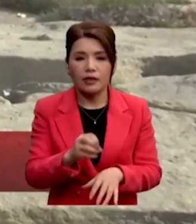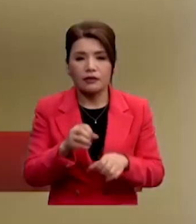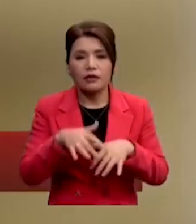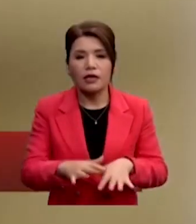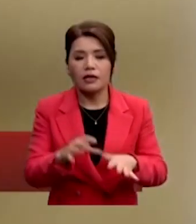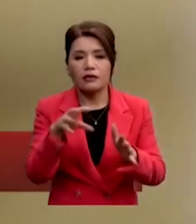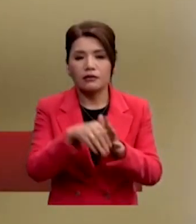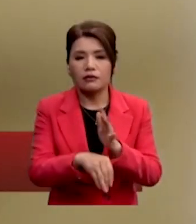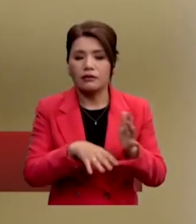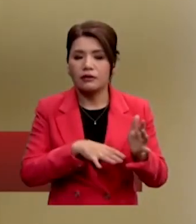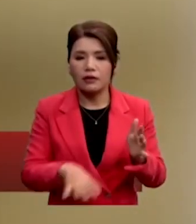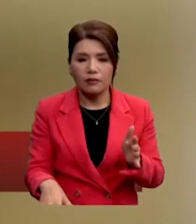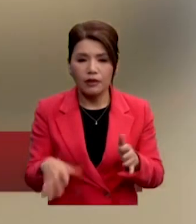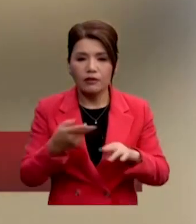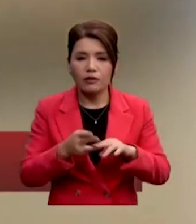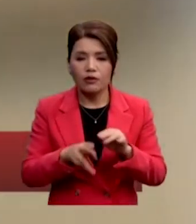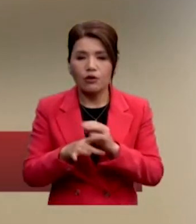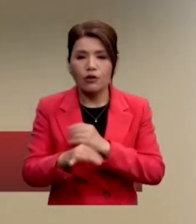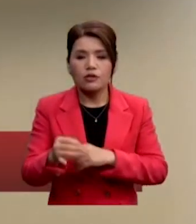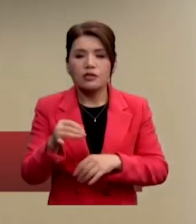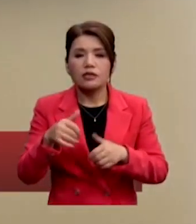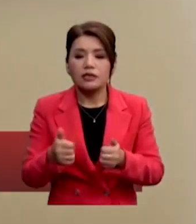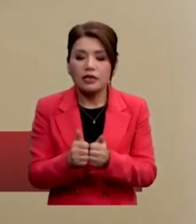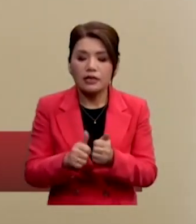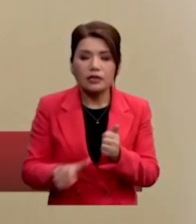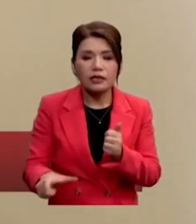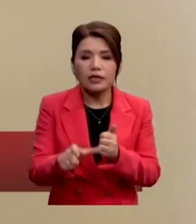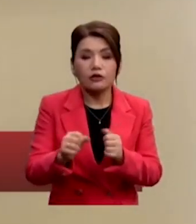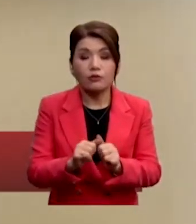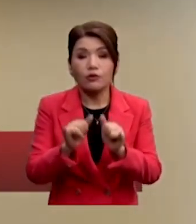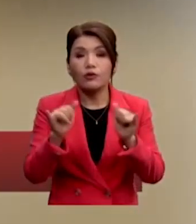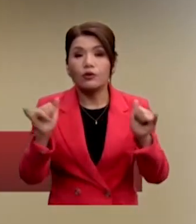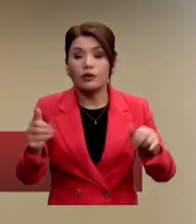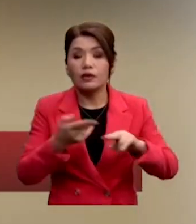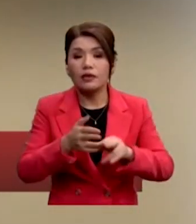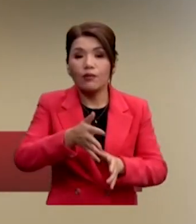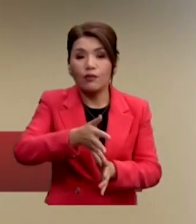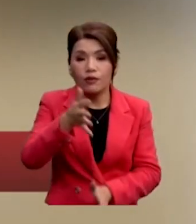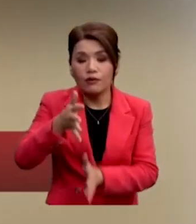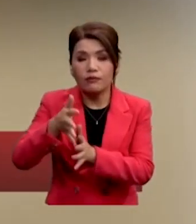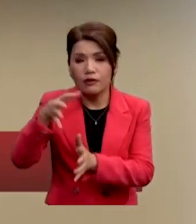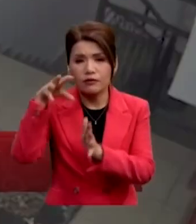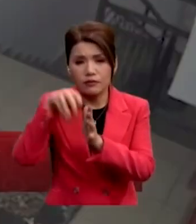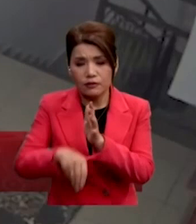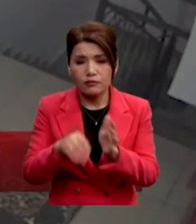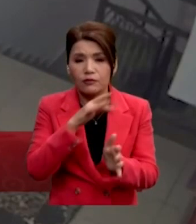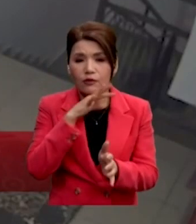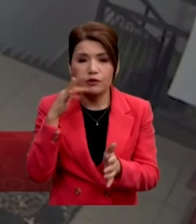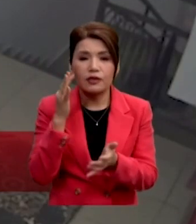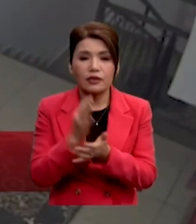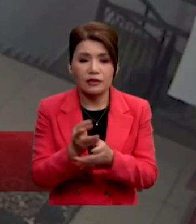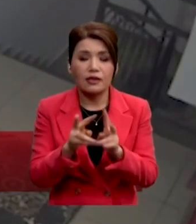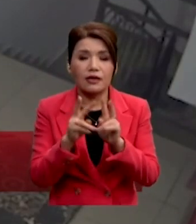теңізге. Зиянды жәндіктер жағалауды да жаулап алды. Олардың көбейгені сонша көп қабатты тұрғын үйде де толып жүр. Мына